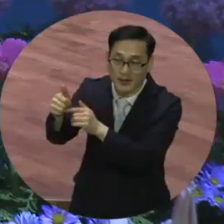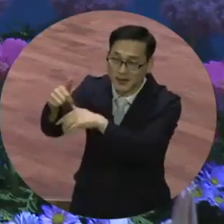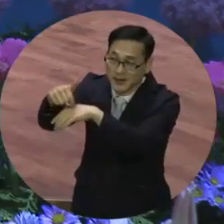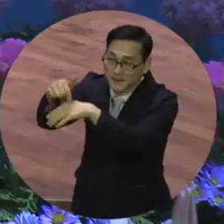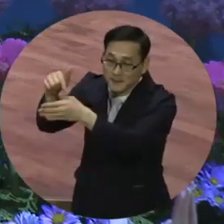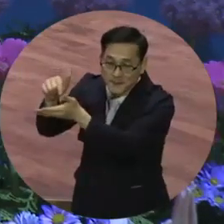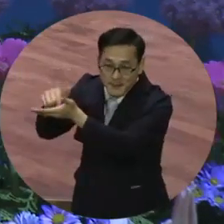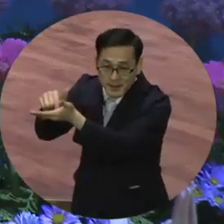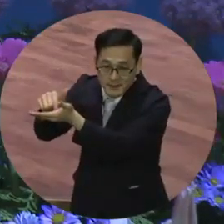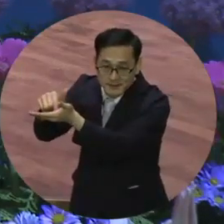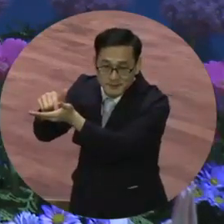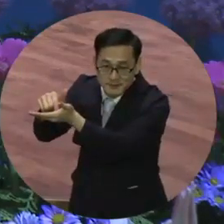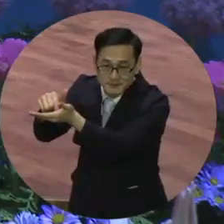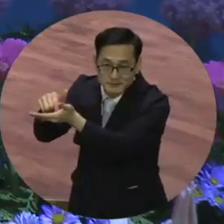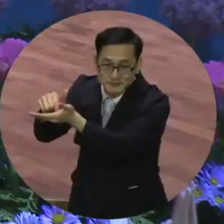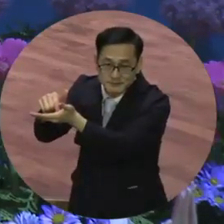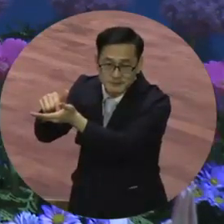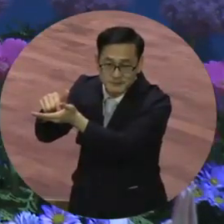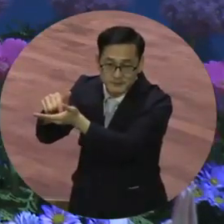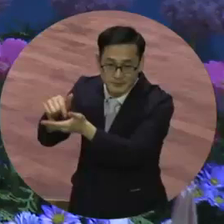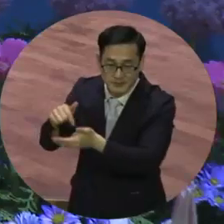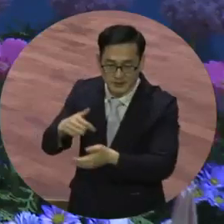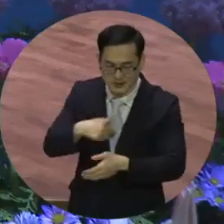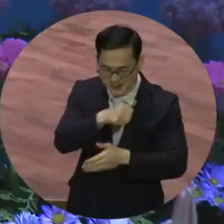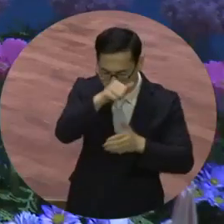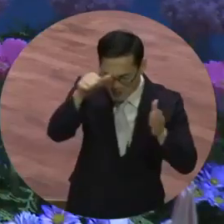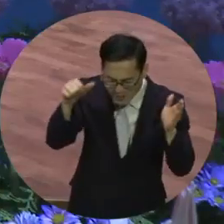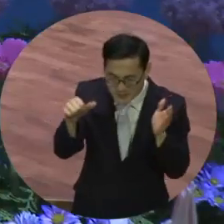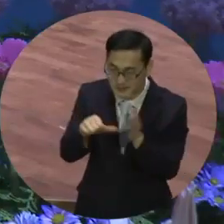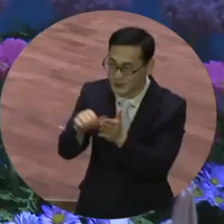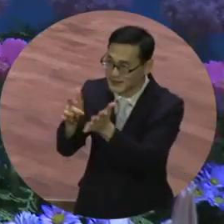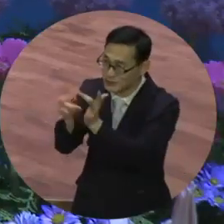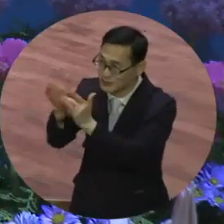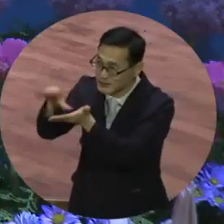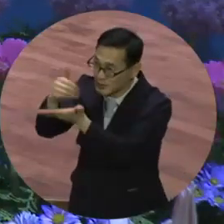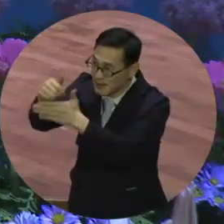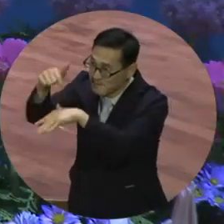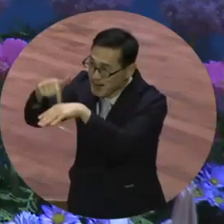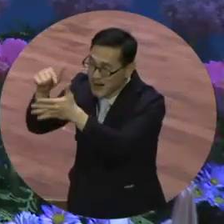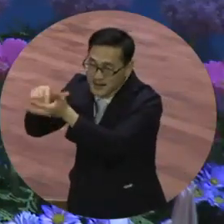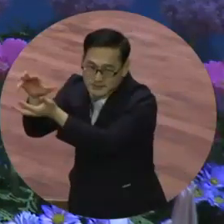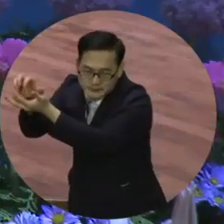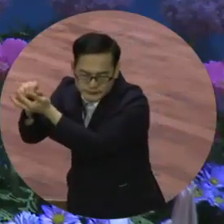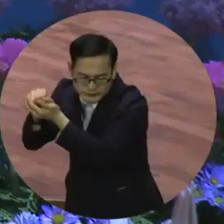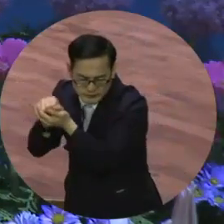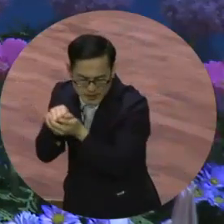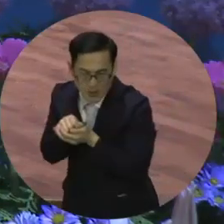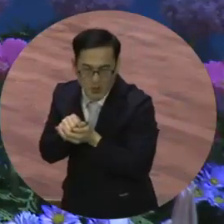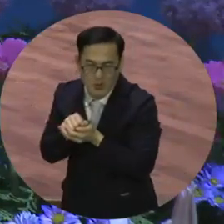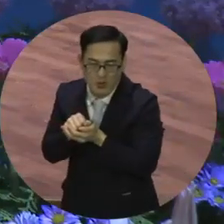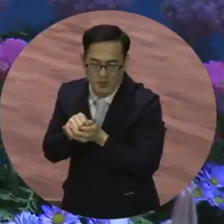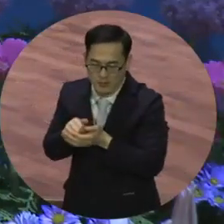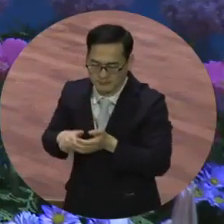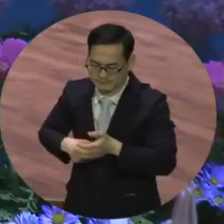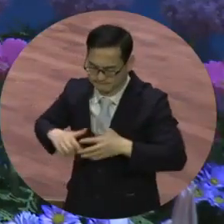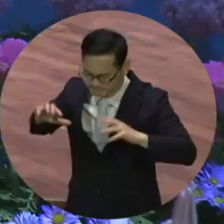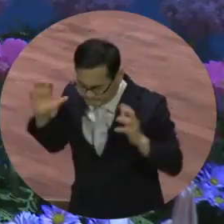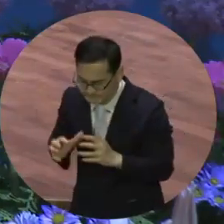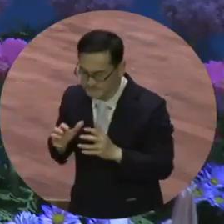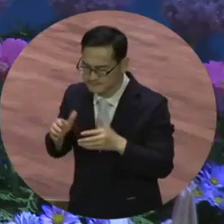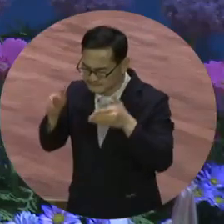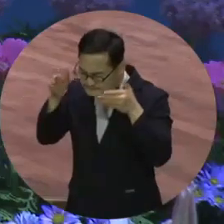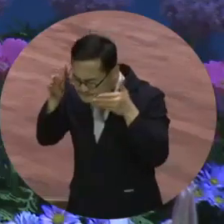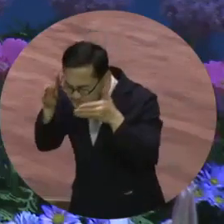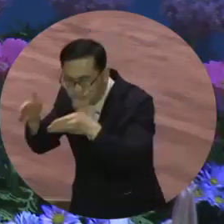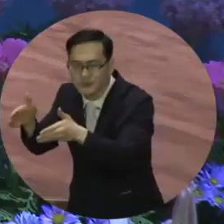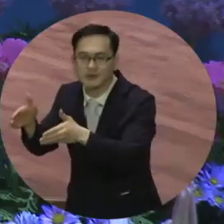우리가 신앙생활 해나가면서 일평생 잡고 나가야 될, 늘 생각해야 될 일심전심 지속적으로